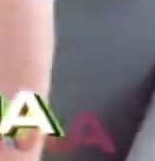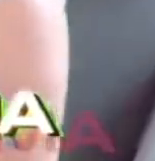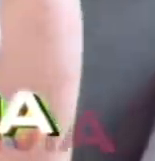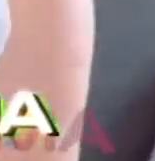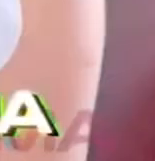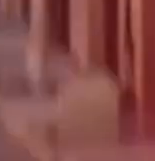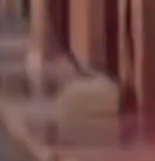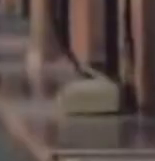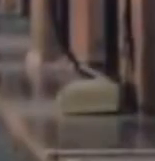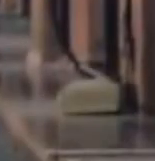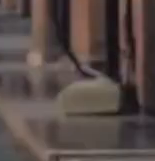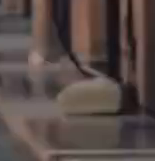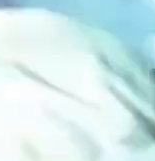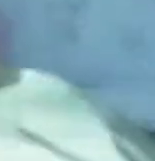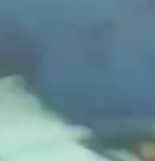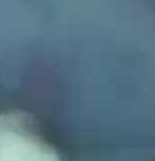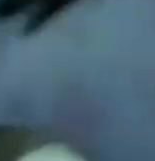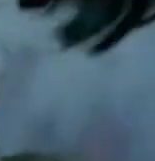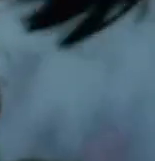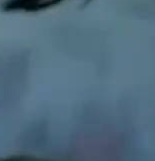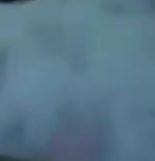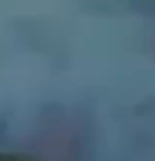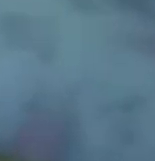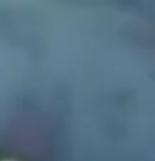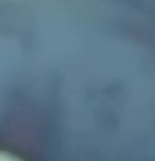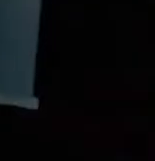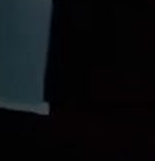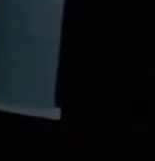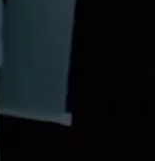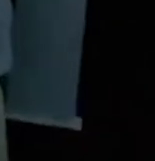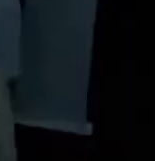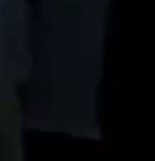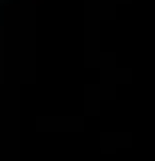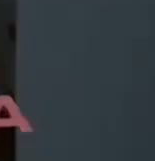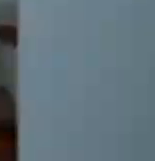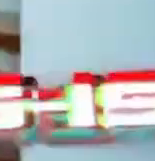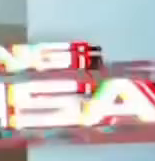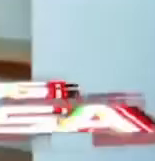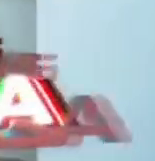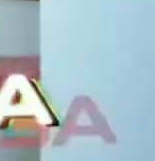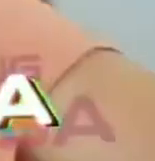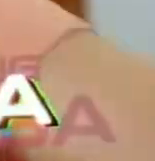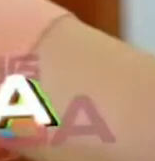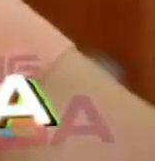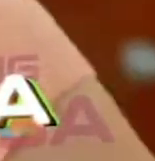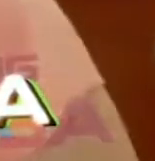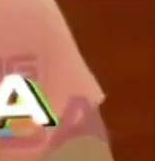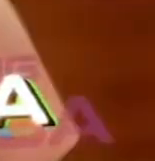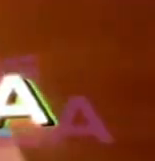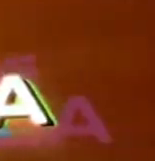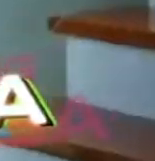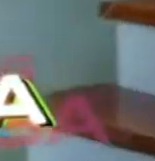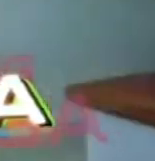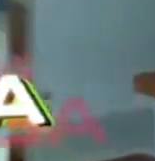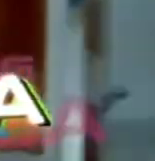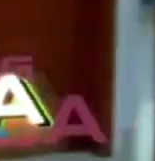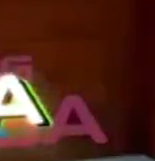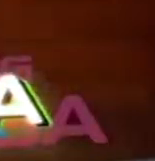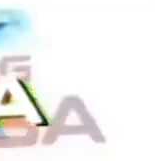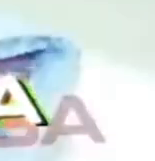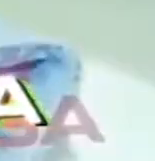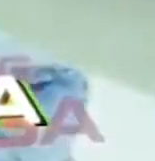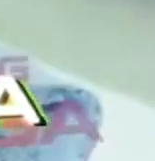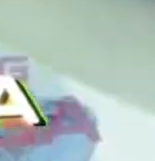lahat. Ato naman eh! Paano na kung ang asawa bigla na lang mawala? Anton?